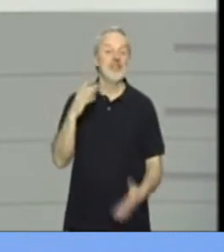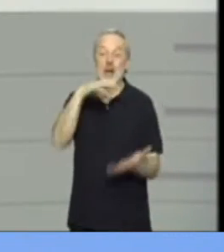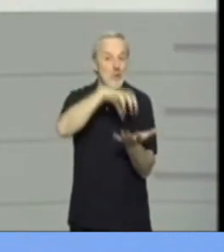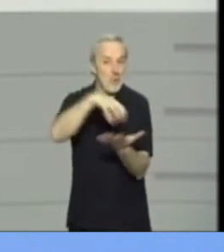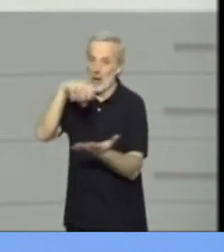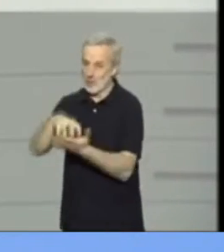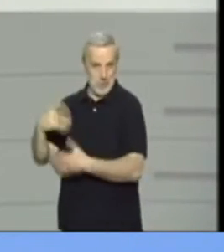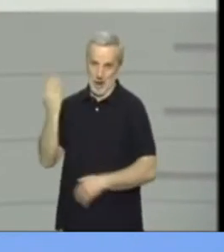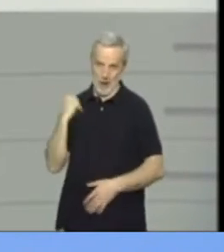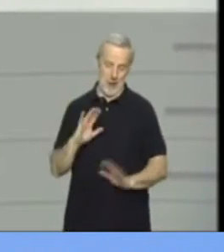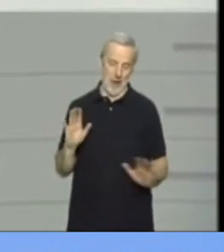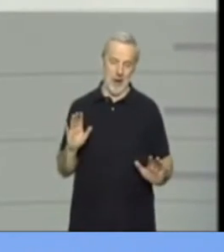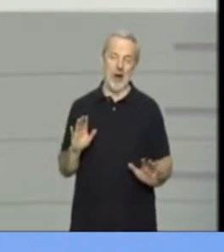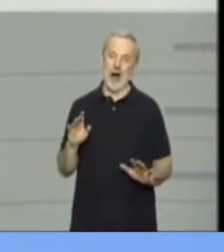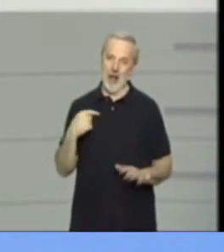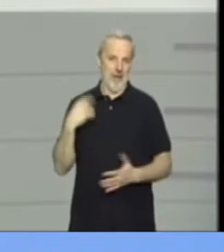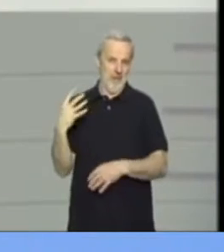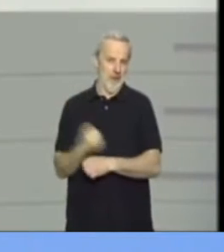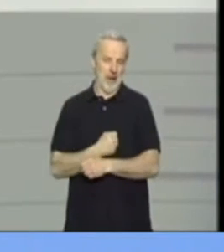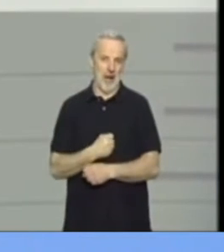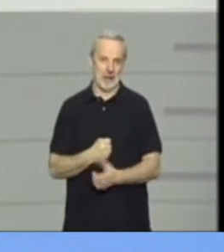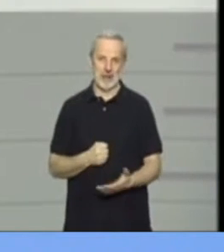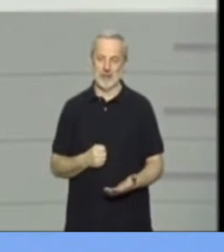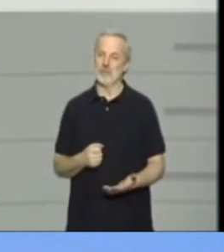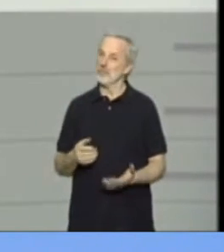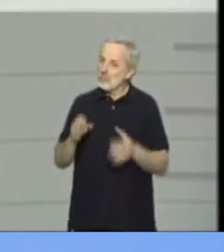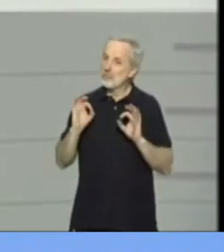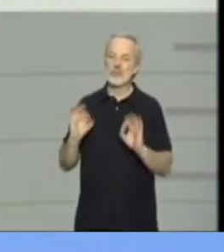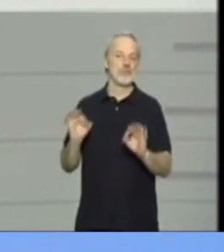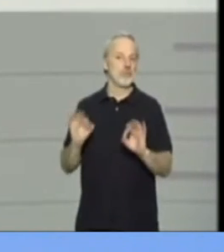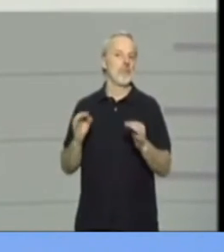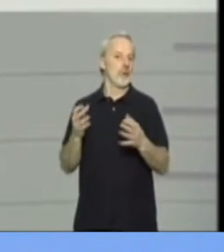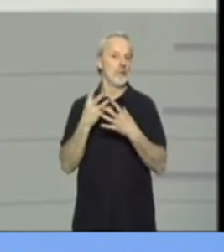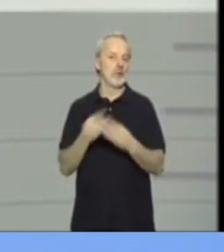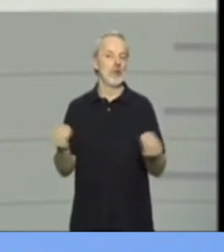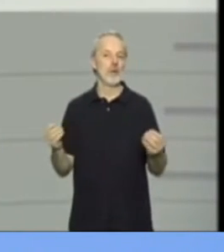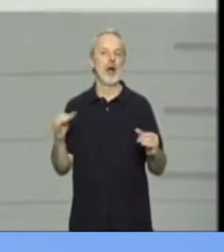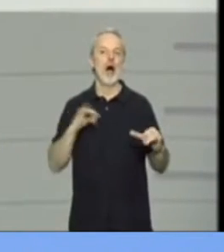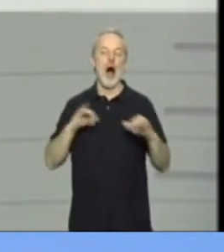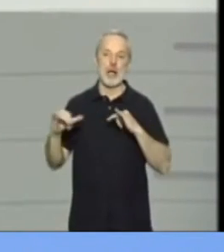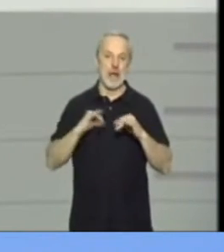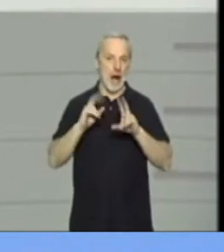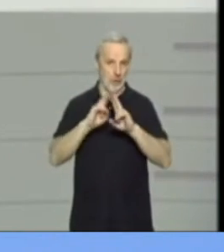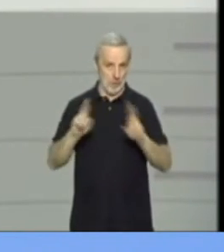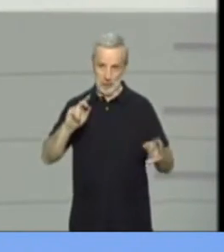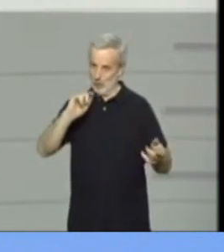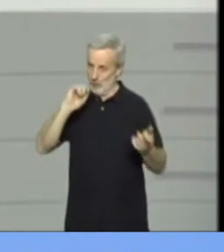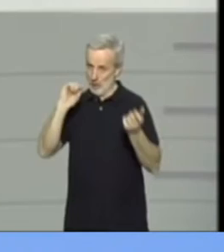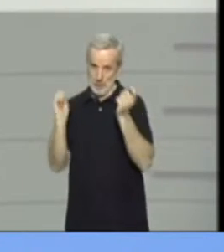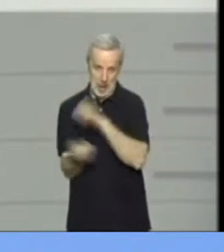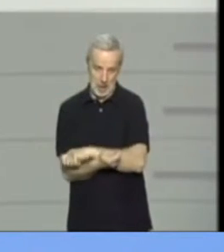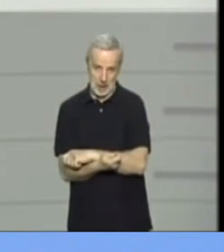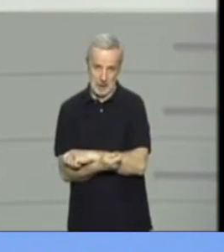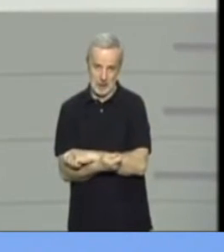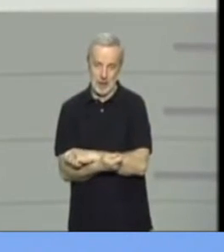ještě neexistovala. Takže najednou bylo cítit takový ten čerstvý vítr a závod míru se totálně změnil